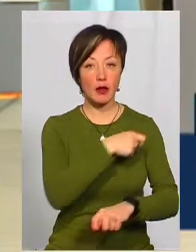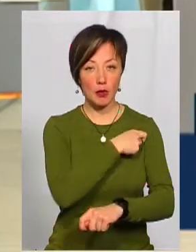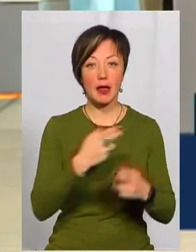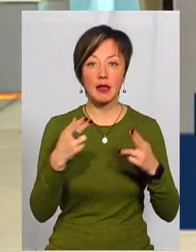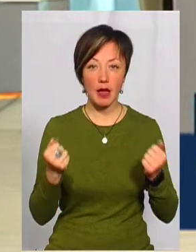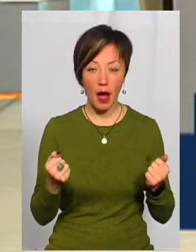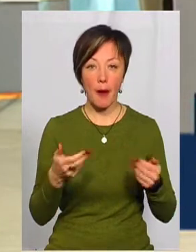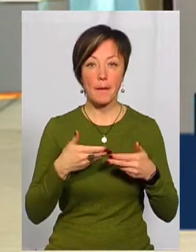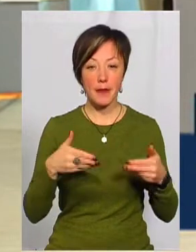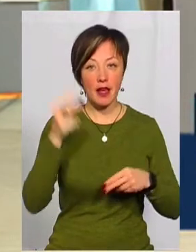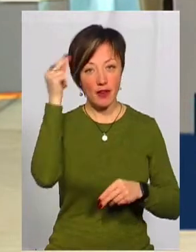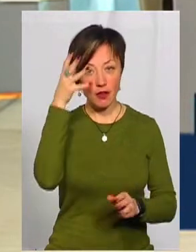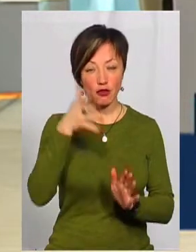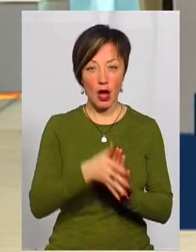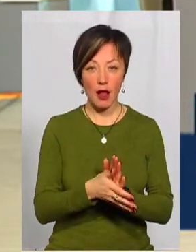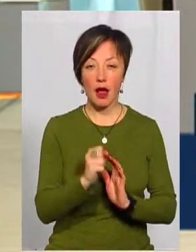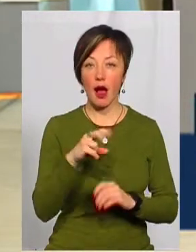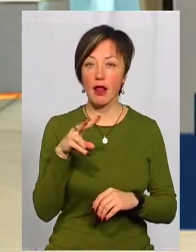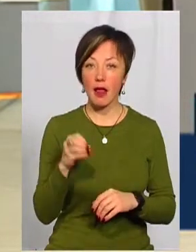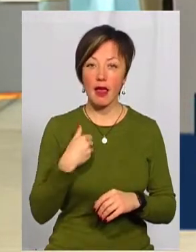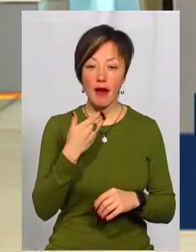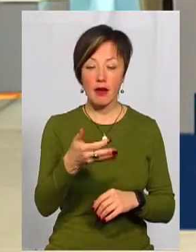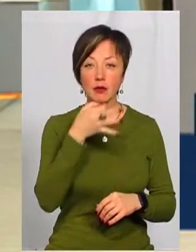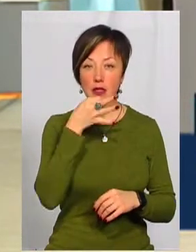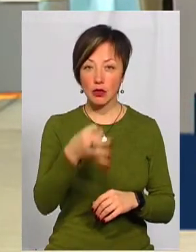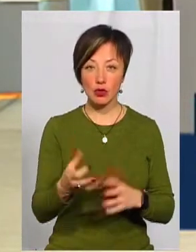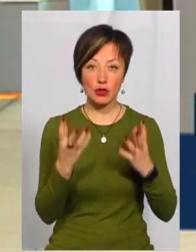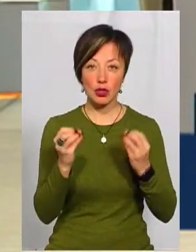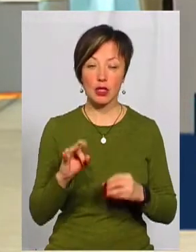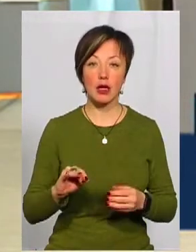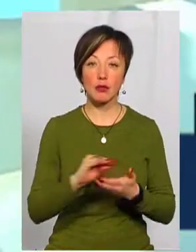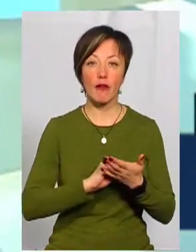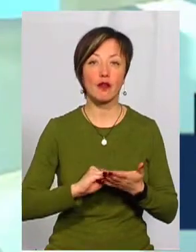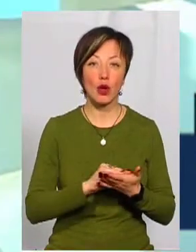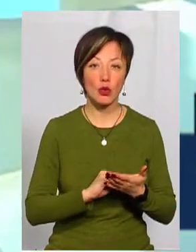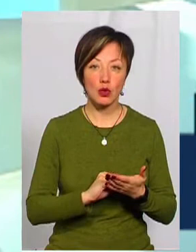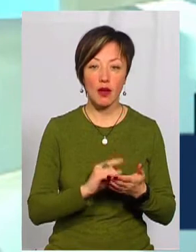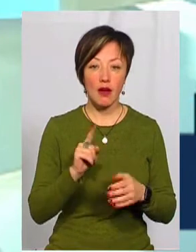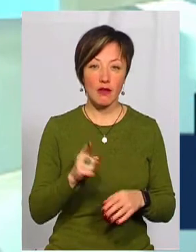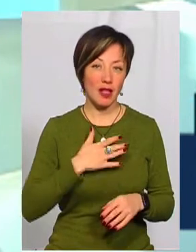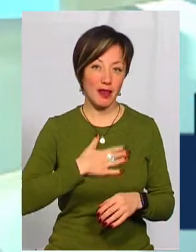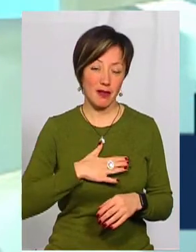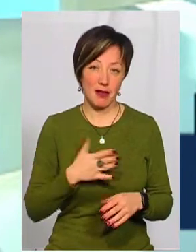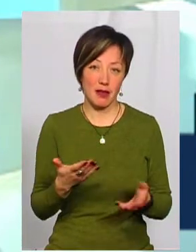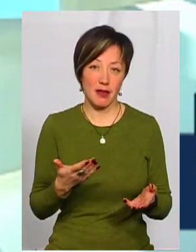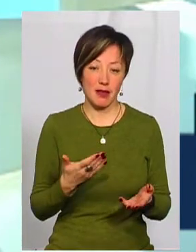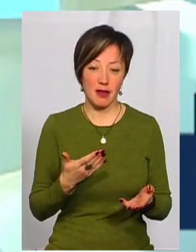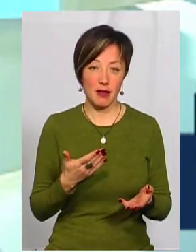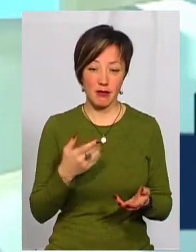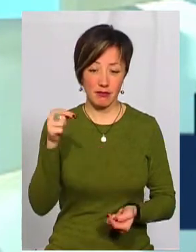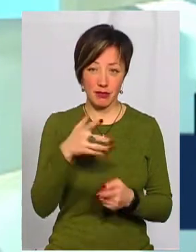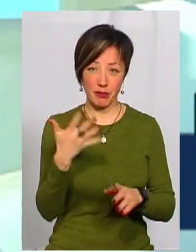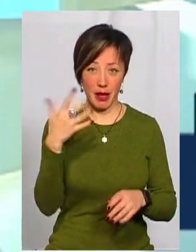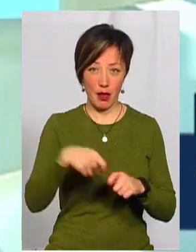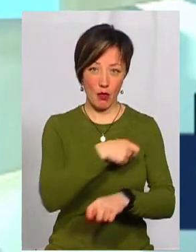кілометрів – так. Ми вивчали, але я вам ще раз повторюсь, що вони не влаштовували нас. Нас до